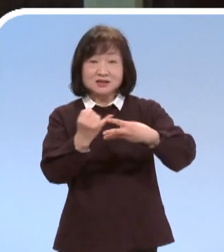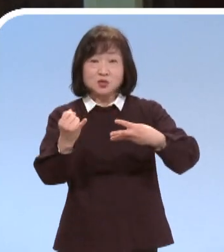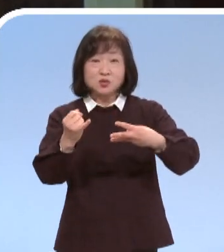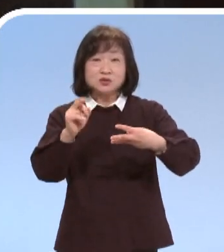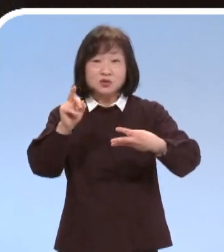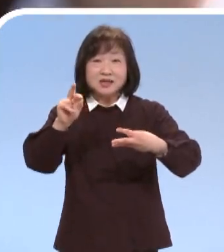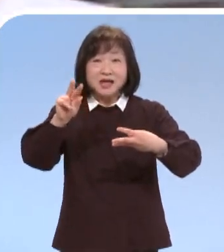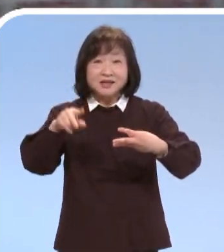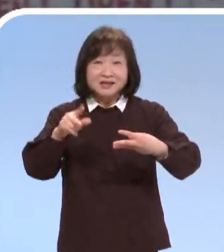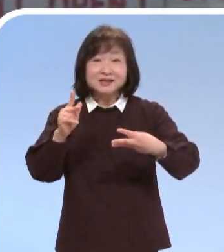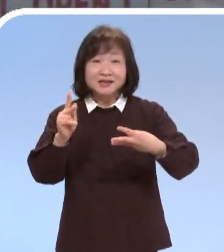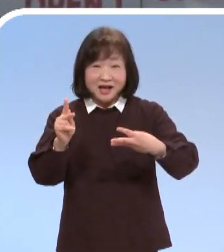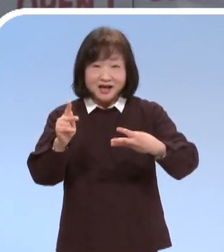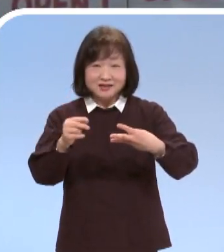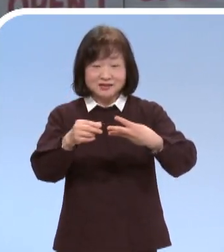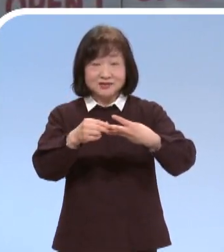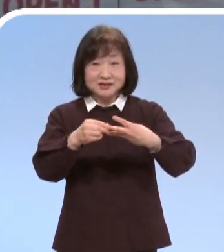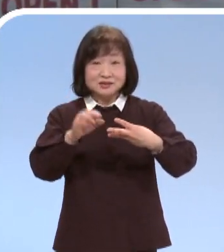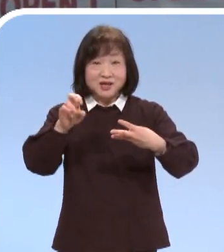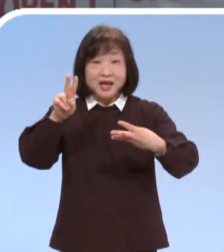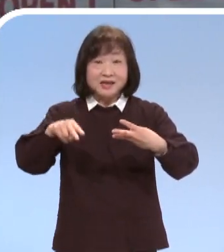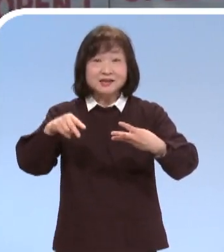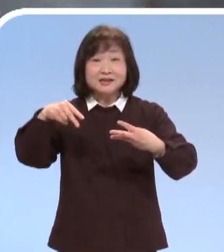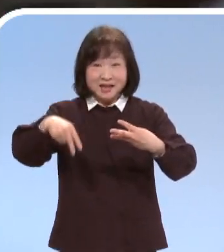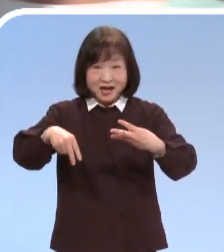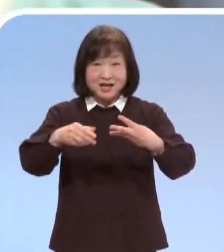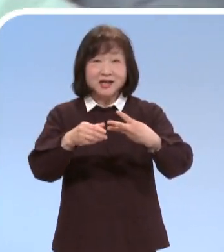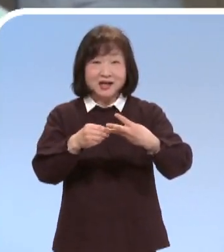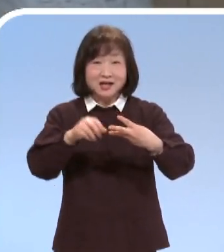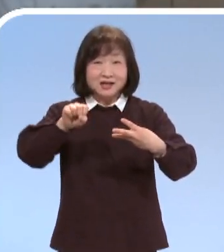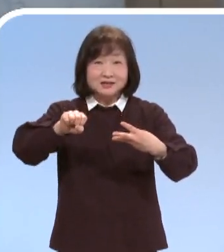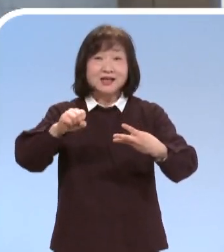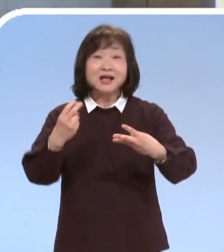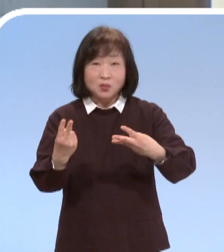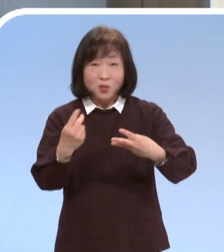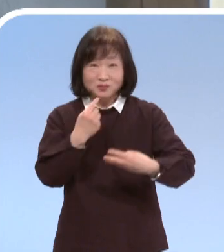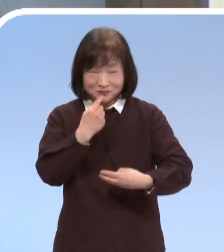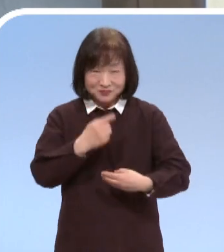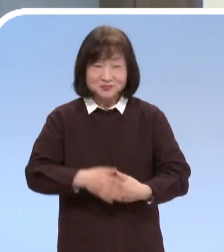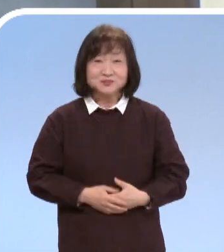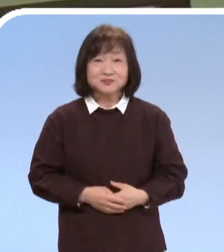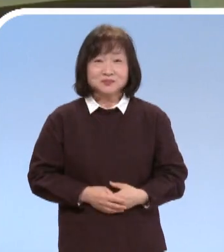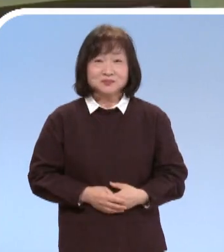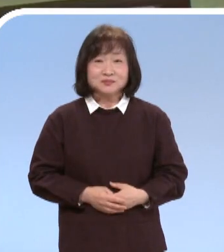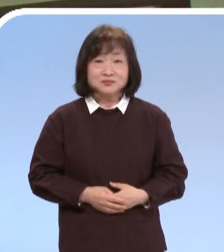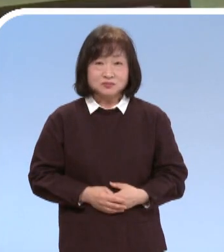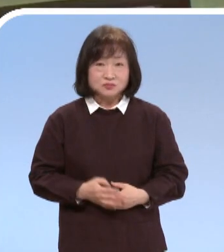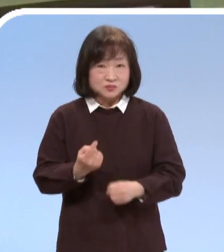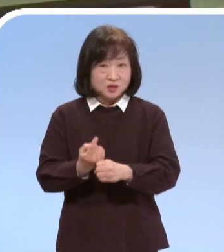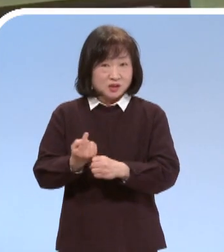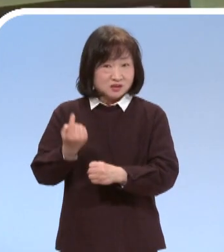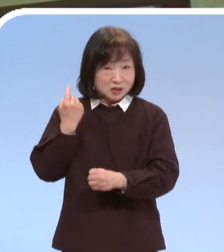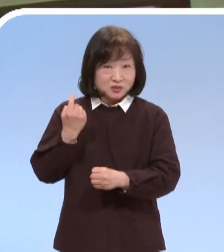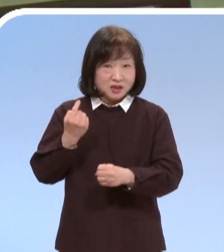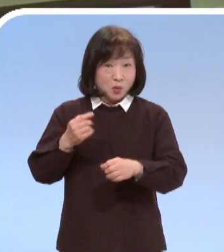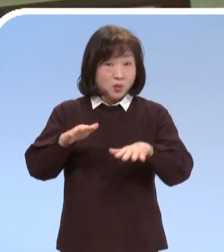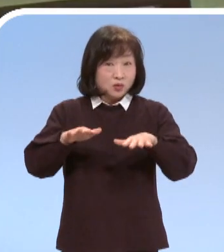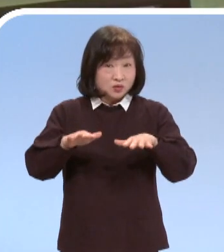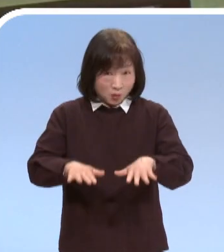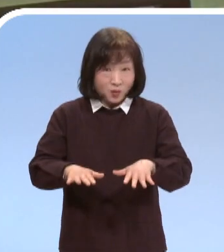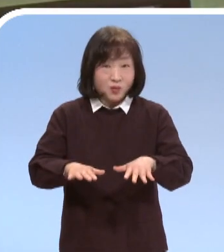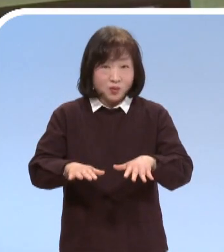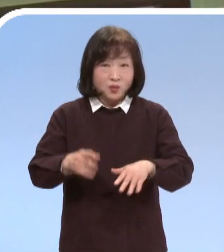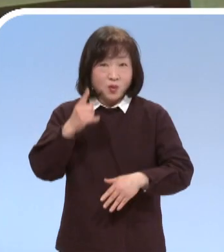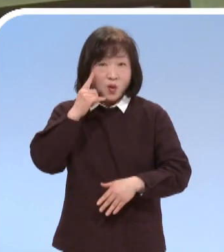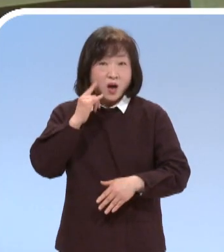のセリカです。 私が次女のエリナです。 私が三女の佐藤です。 昨年のまさ